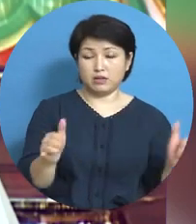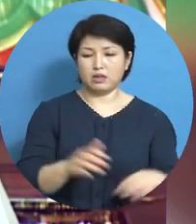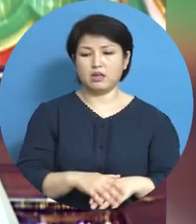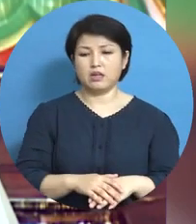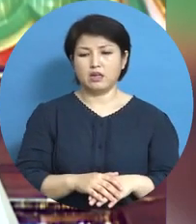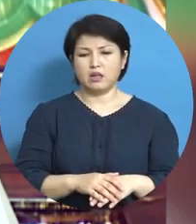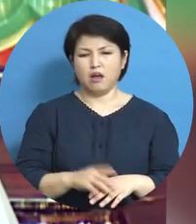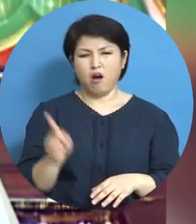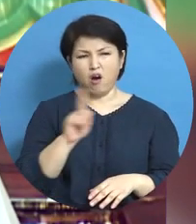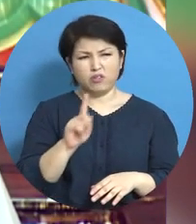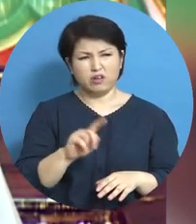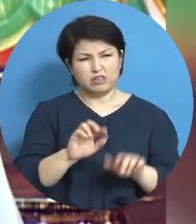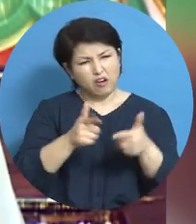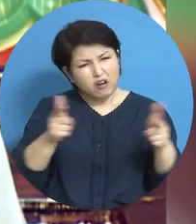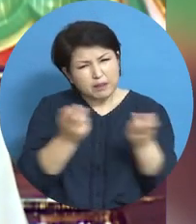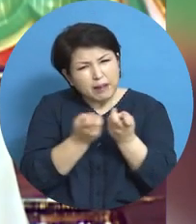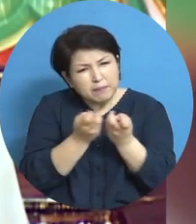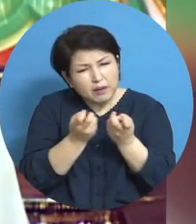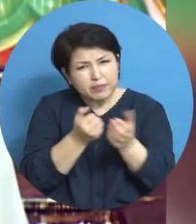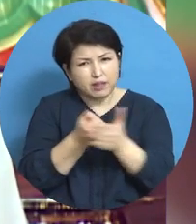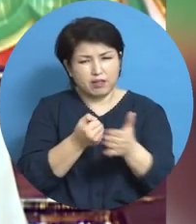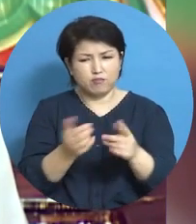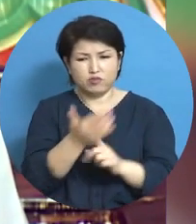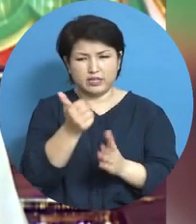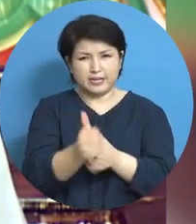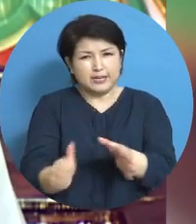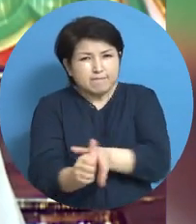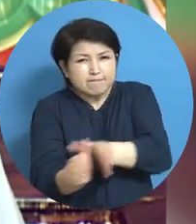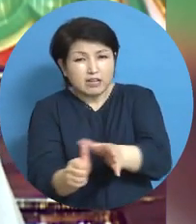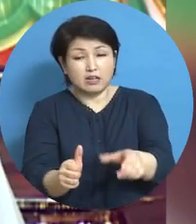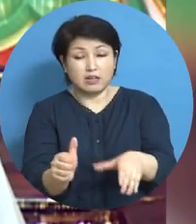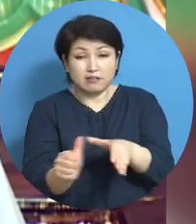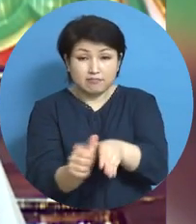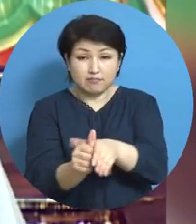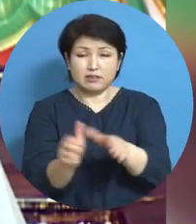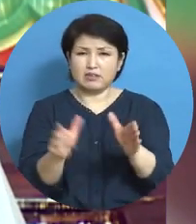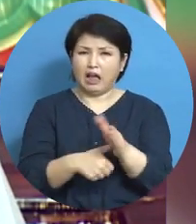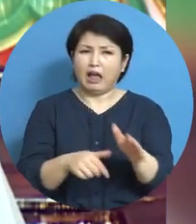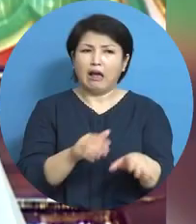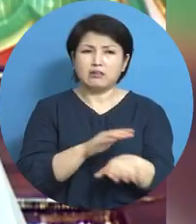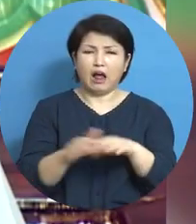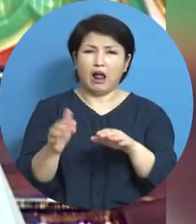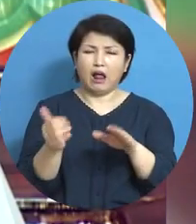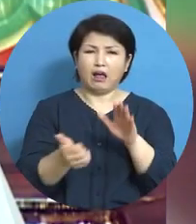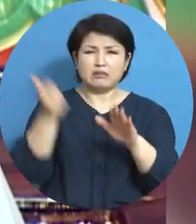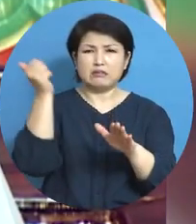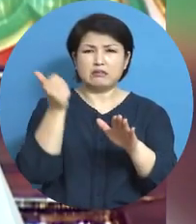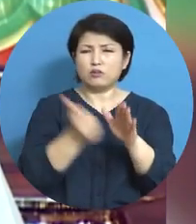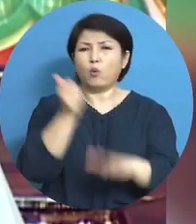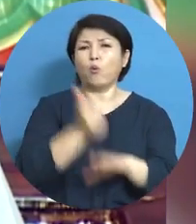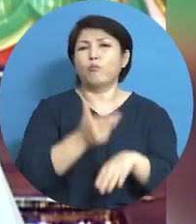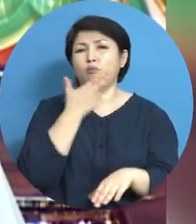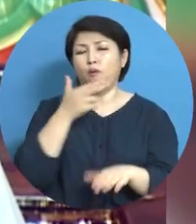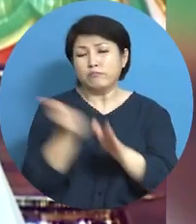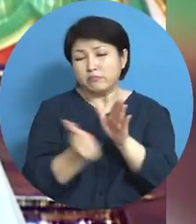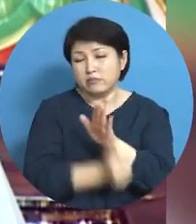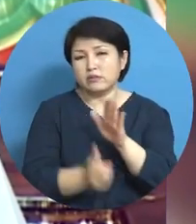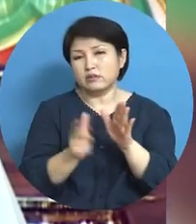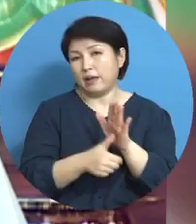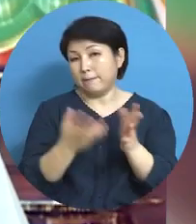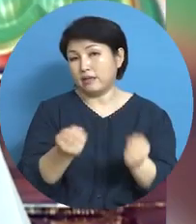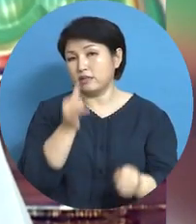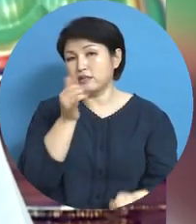종류로 부처님을 모함했는데도 그게 잘안 먹혀들었어요. 그래서는 아주 윤녀 중에